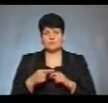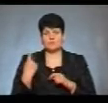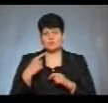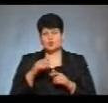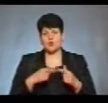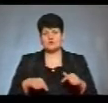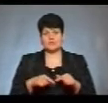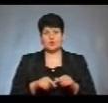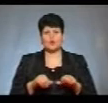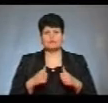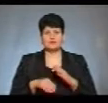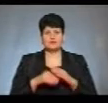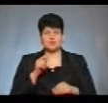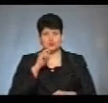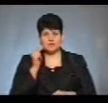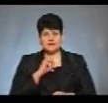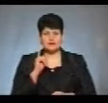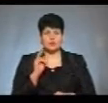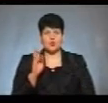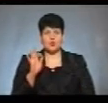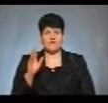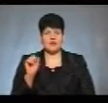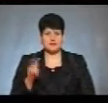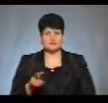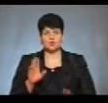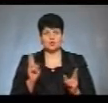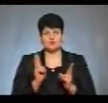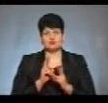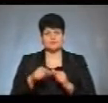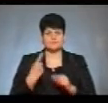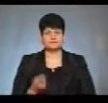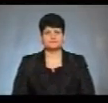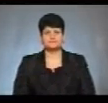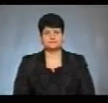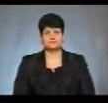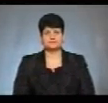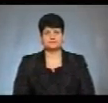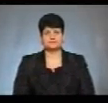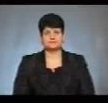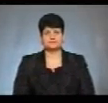осередку Комітету виборців України Ігорем Коваликом. До зустрічі в ефірі. Дякую.